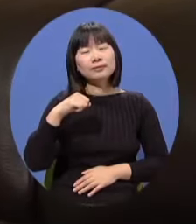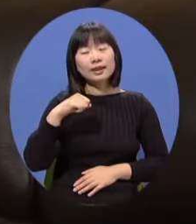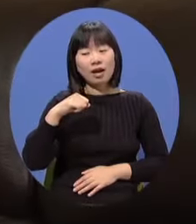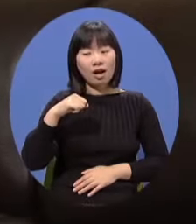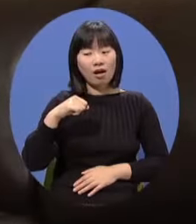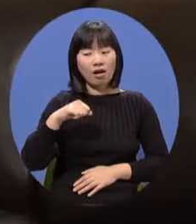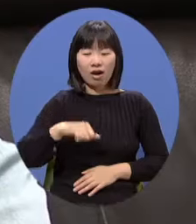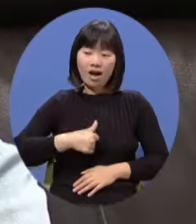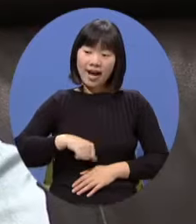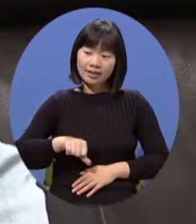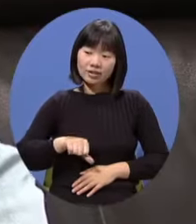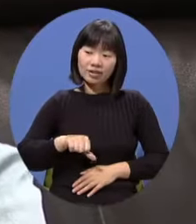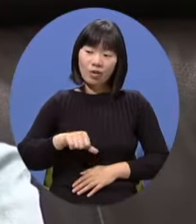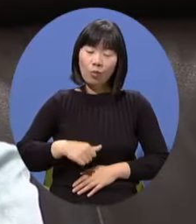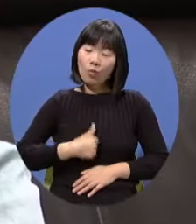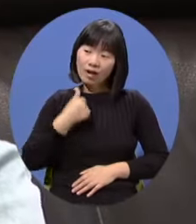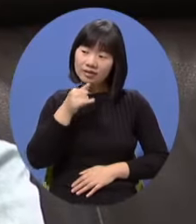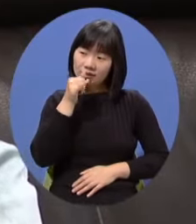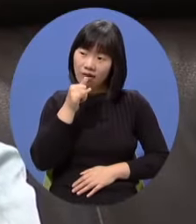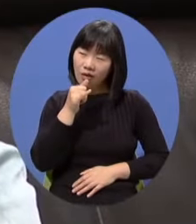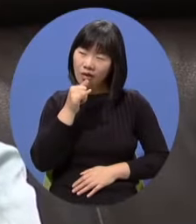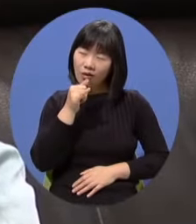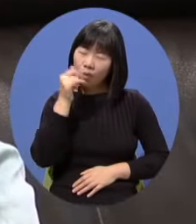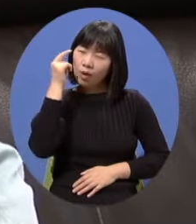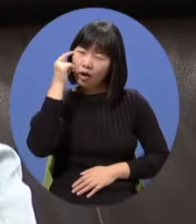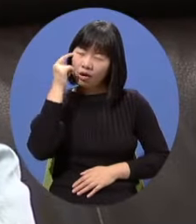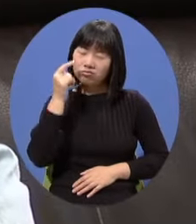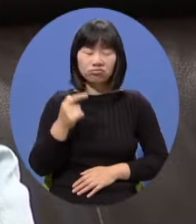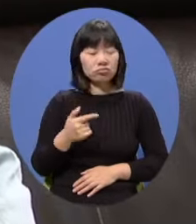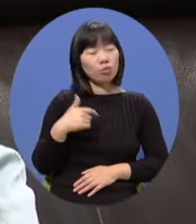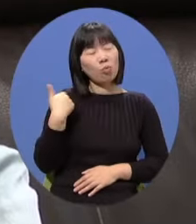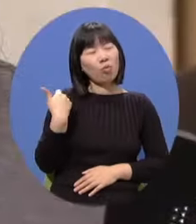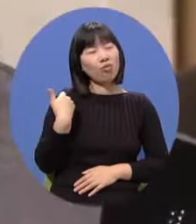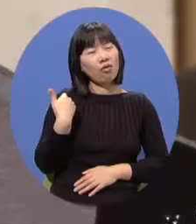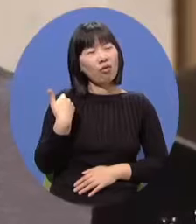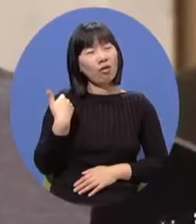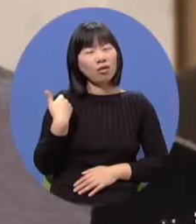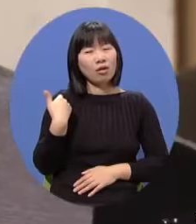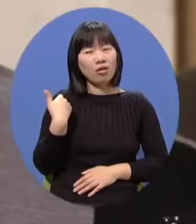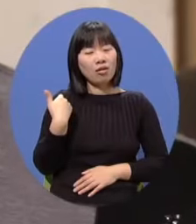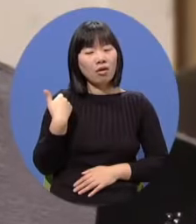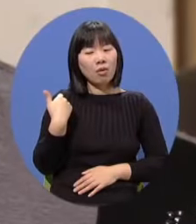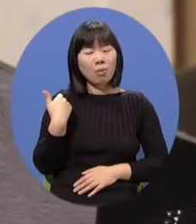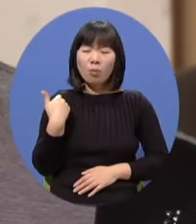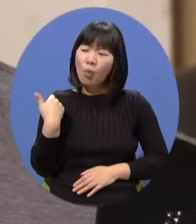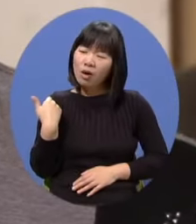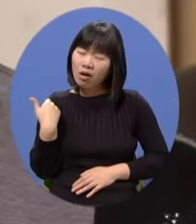휘수 화났구나. 왜? 몰라. 몰라?